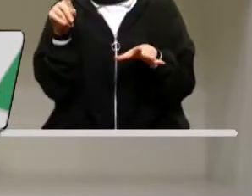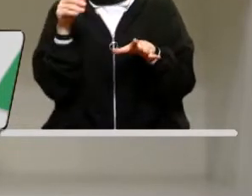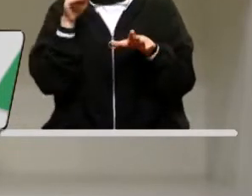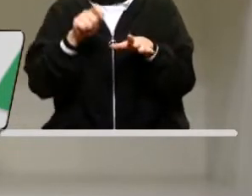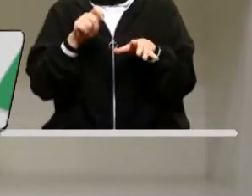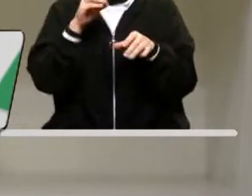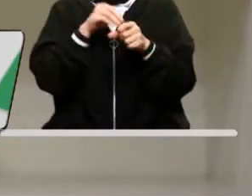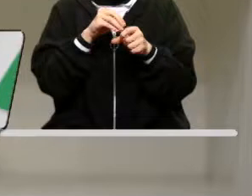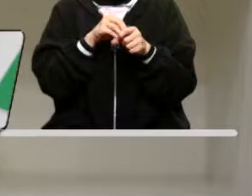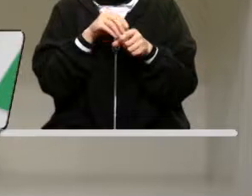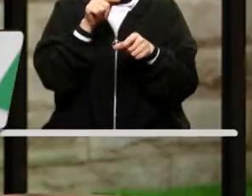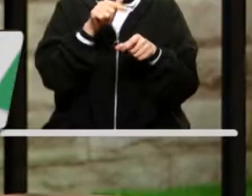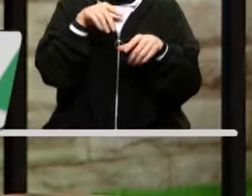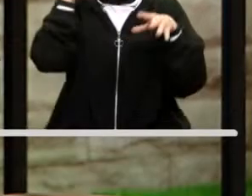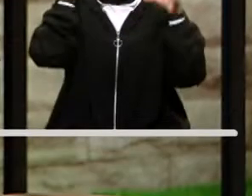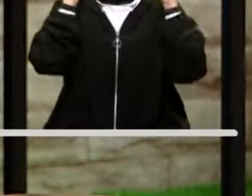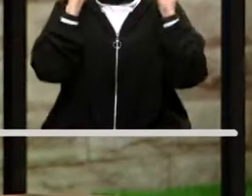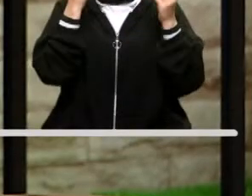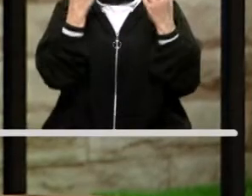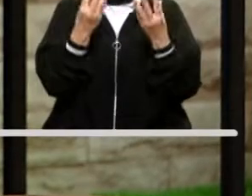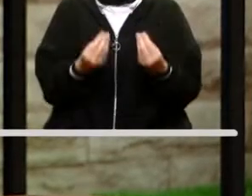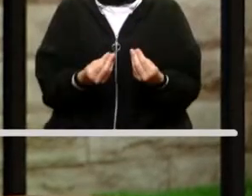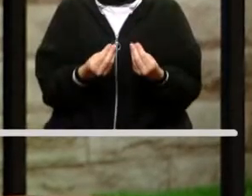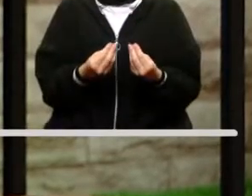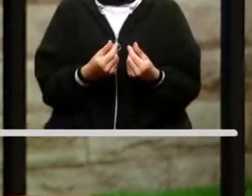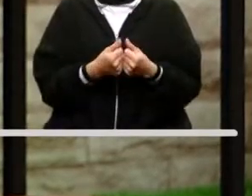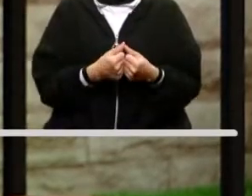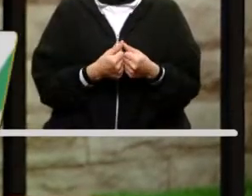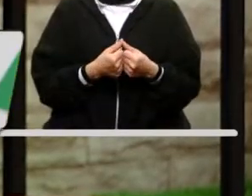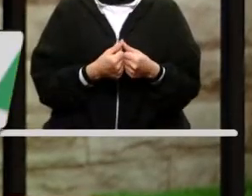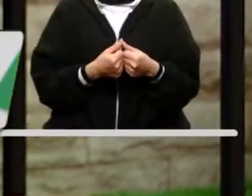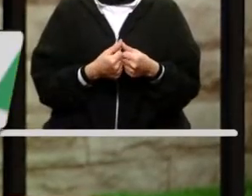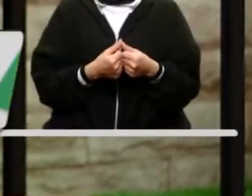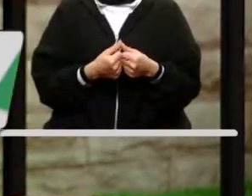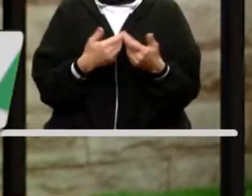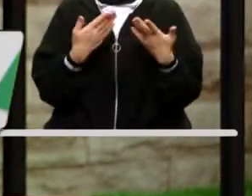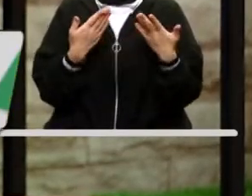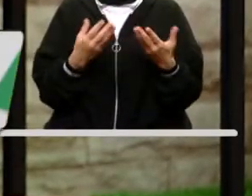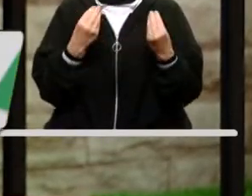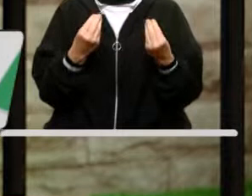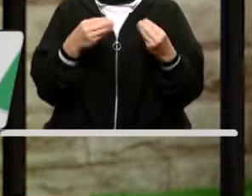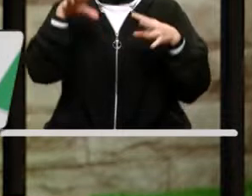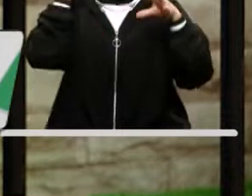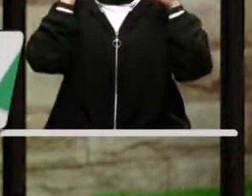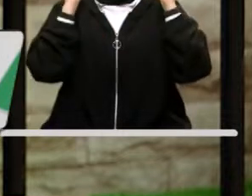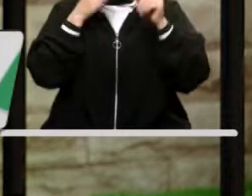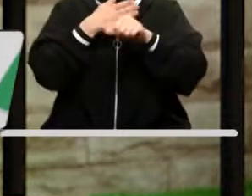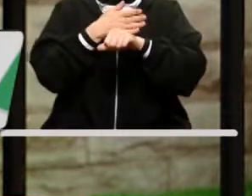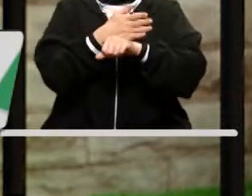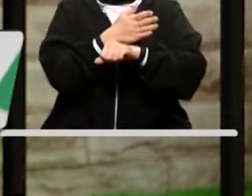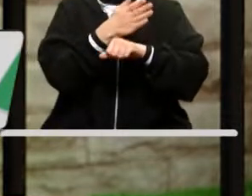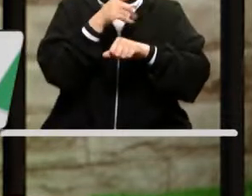tarif ederken komşulara değişik yollardan oraya ulaşım yollarını anlatırsınız. Eğer iyi öğrenmişseniz doğru tarif